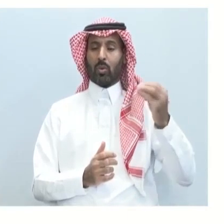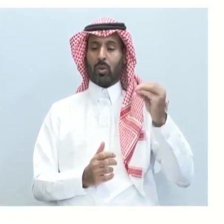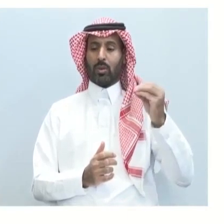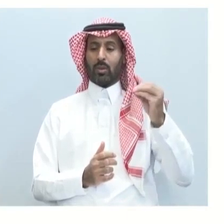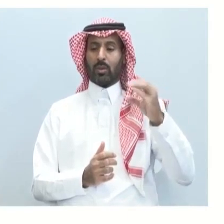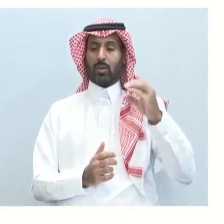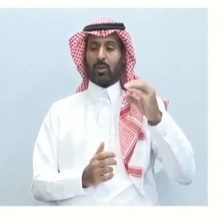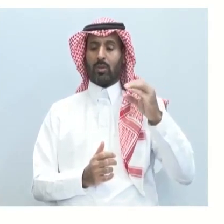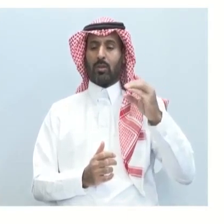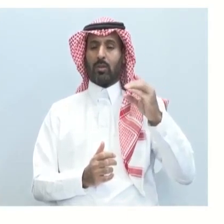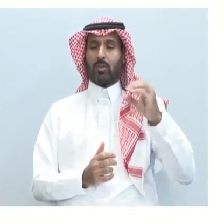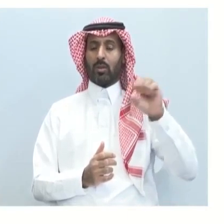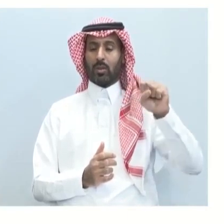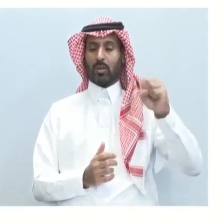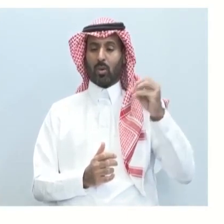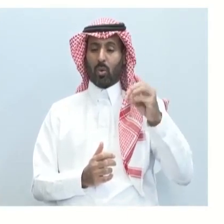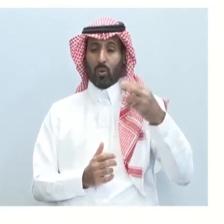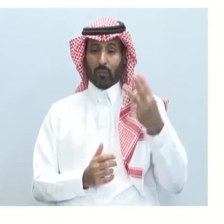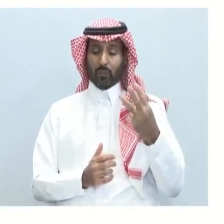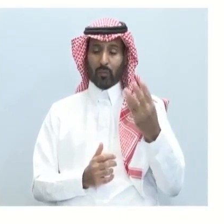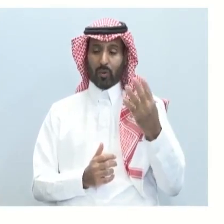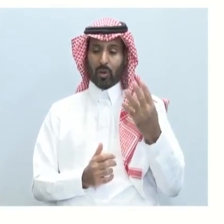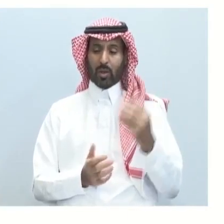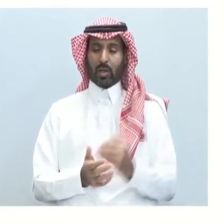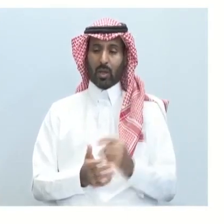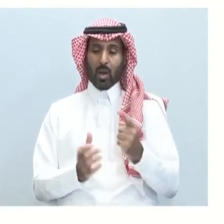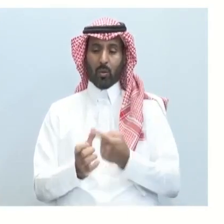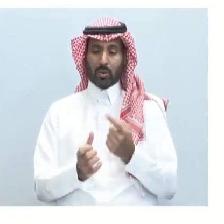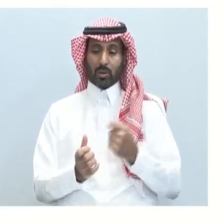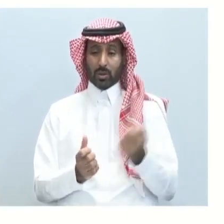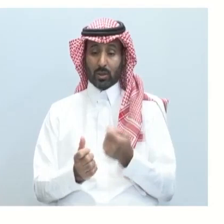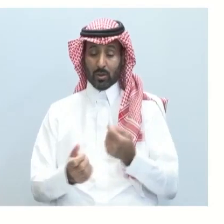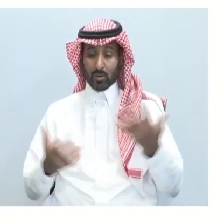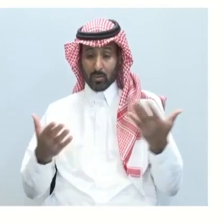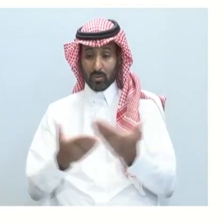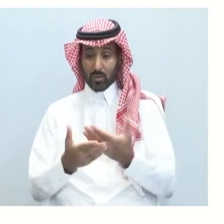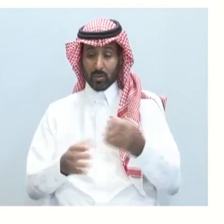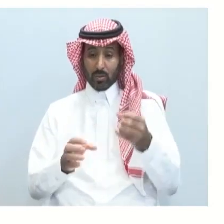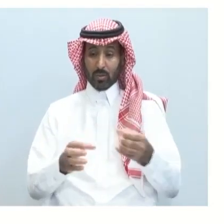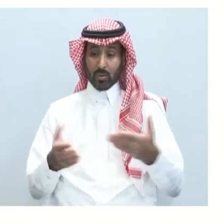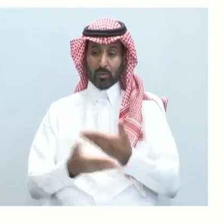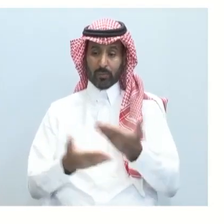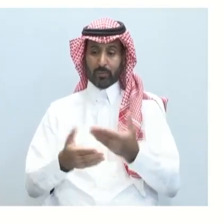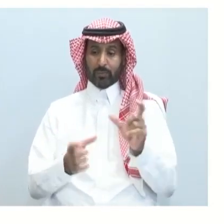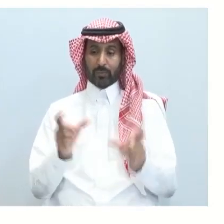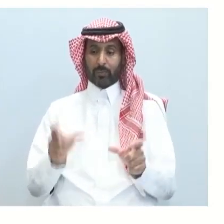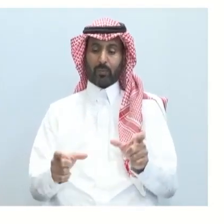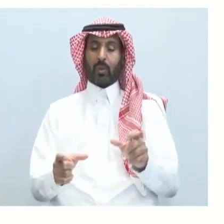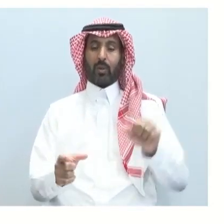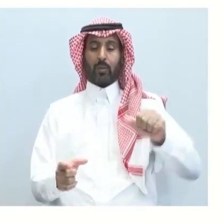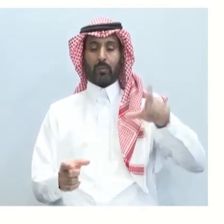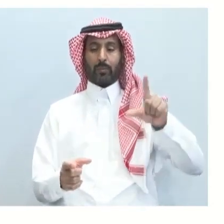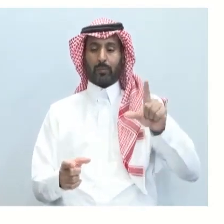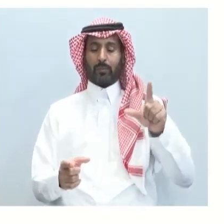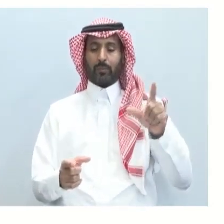h2so4 اذا في البدايه اول شيء لا بد ان تكتب المتفاعلات فالمتفاعلات هنا عندنا الامونيوم اللي رمزه